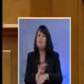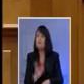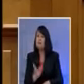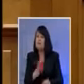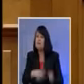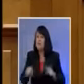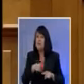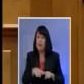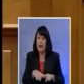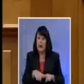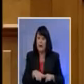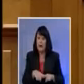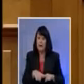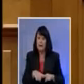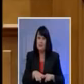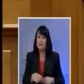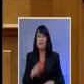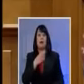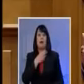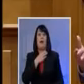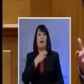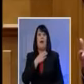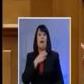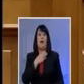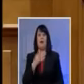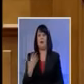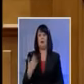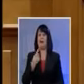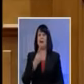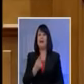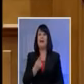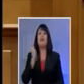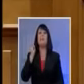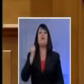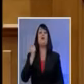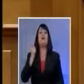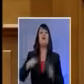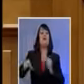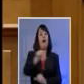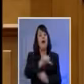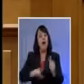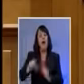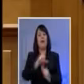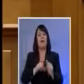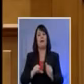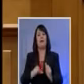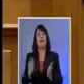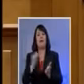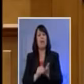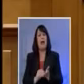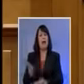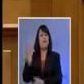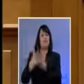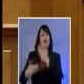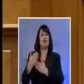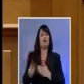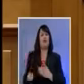χώρα έχει μεγάλη ανάγκη αυτό που τελευταία ονομάζεται πολιτική αλλαγή, δηλαδή τι, να επιστρέψετε εσείς ξανά στην